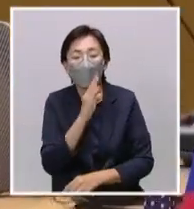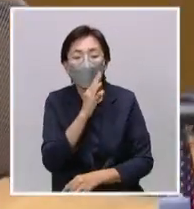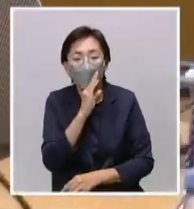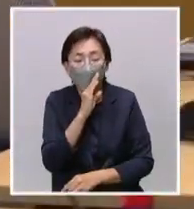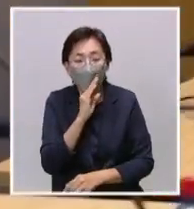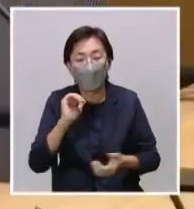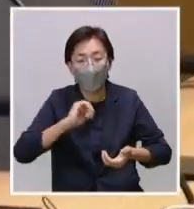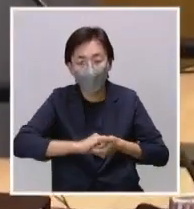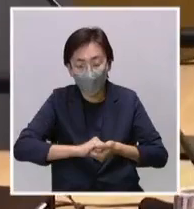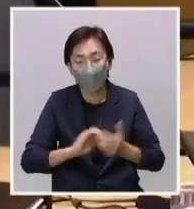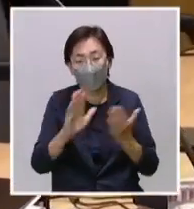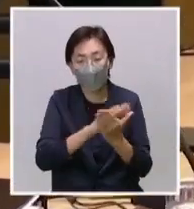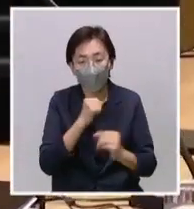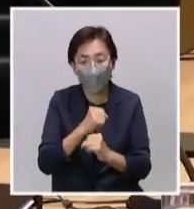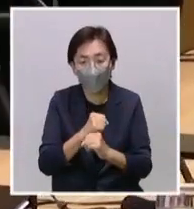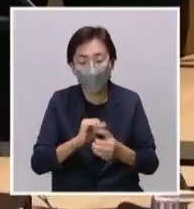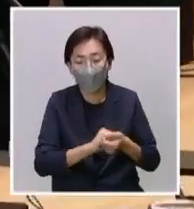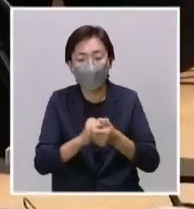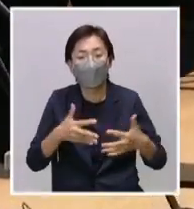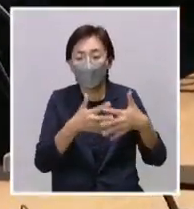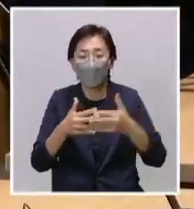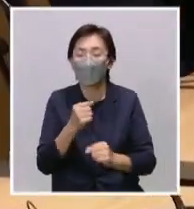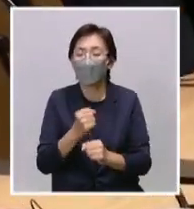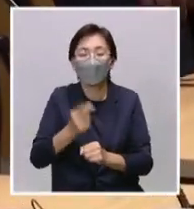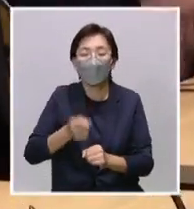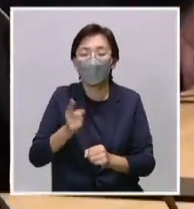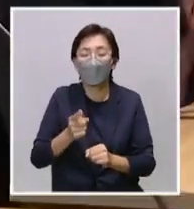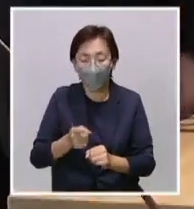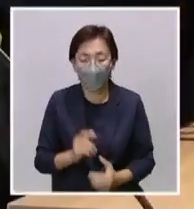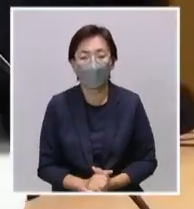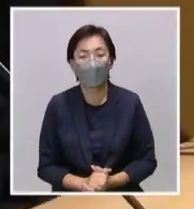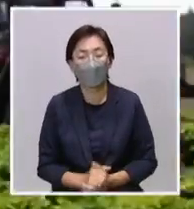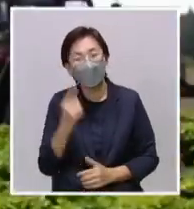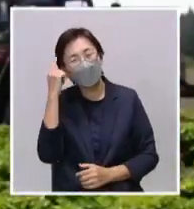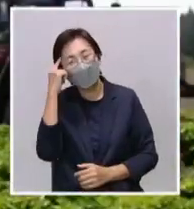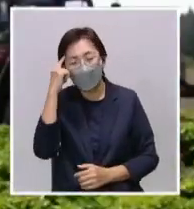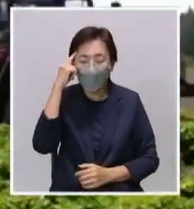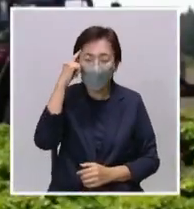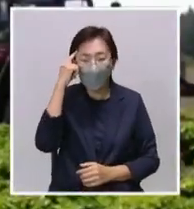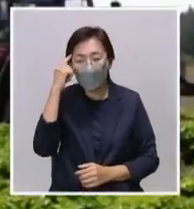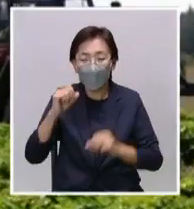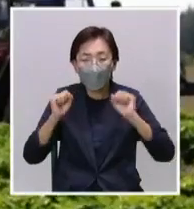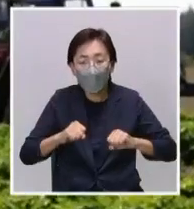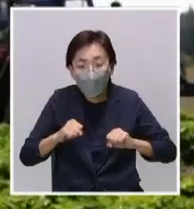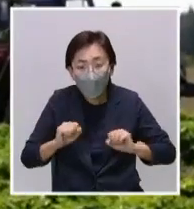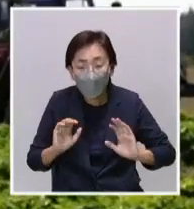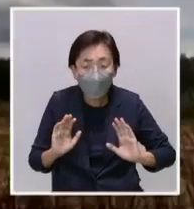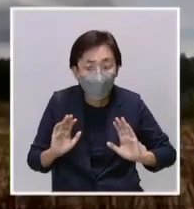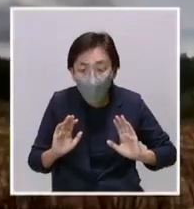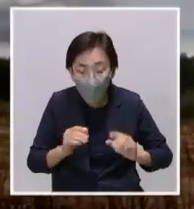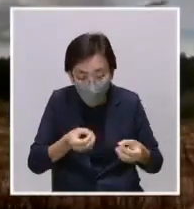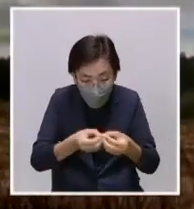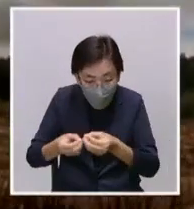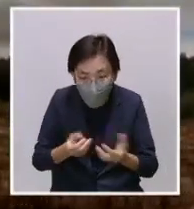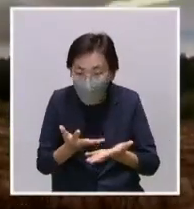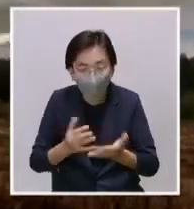รัฐอธิปไตยที่ต้องการทำงานร่วมกับสหรัฐอเมริการวมถึงจะไม่ตัดสินใจเกี่ยวกับฝ่ายใดฝ่ายหนึ่งโดยที่พวกเขาไม่ได้เข้าร่วม